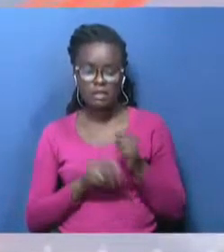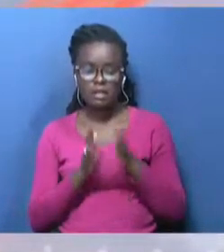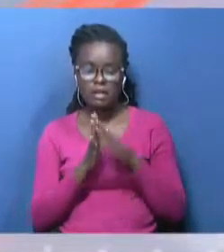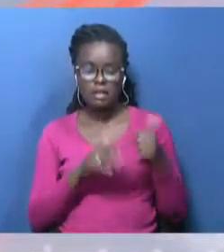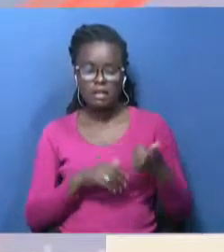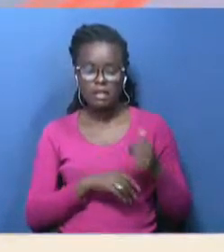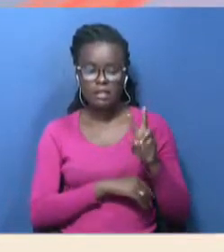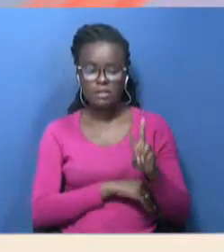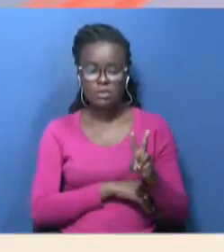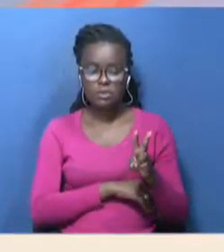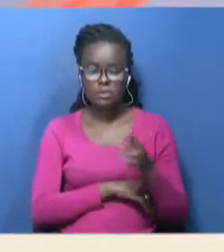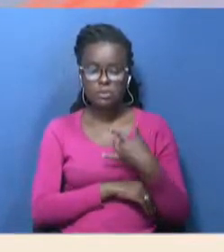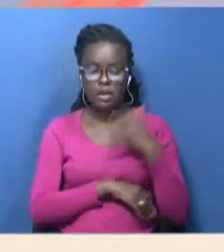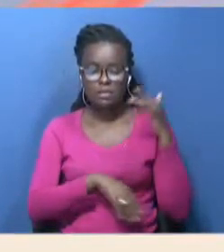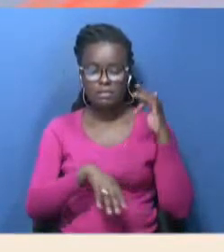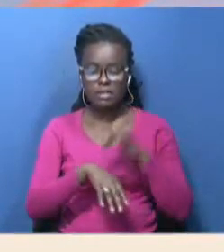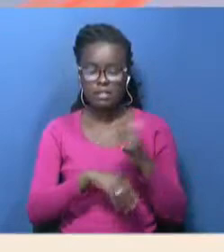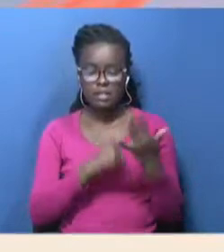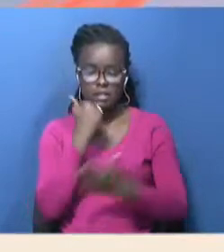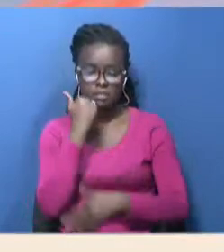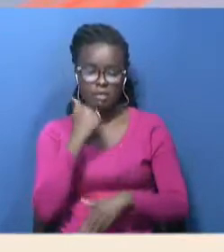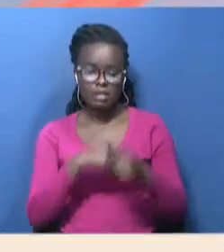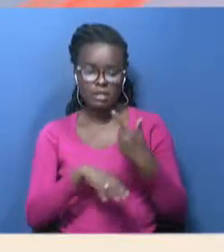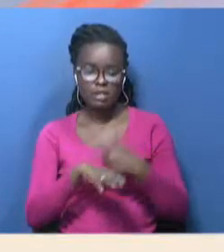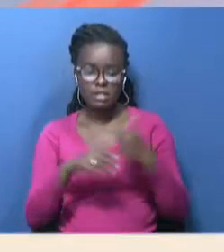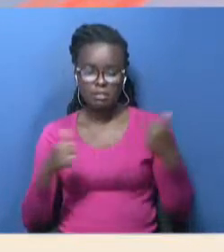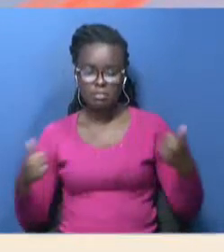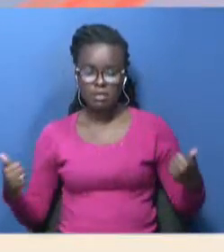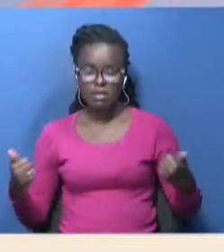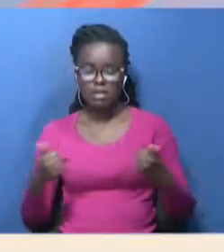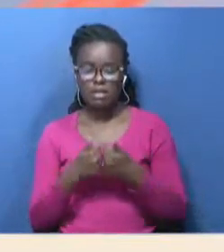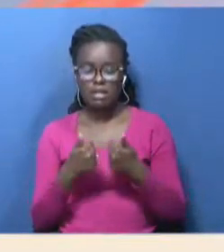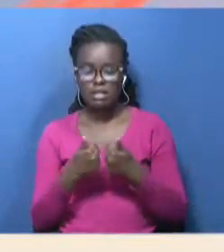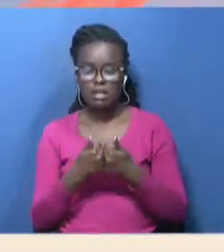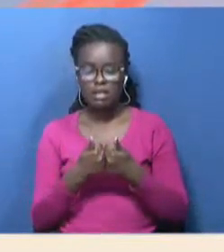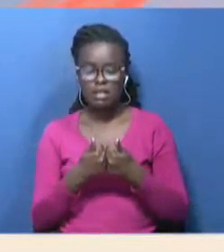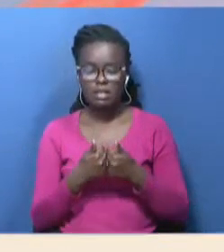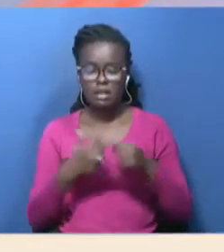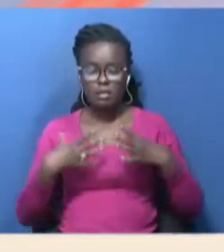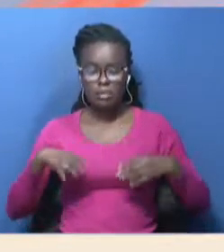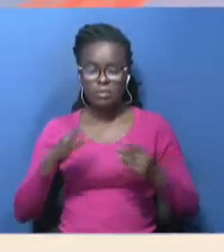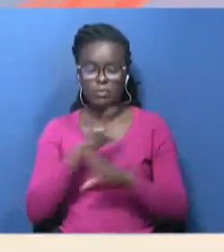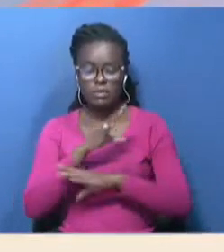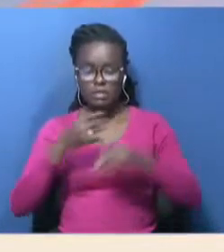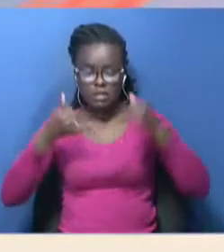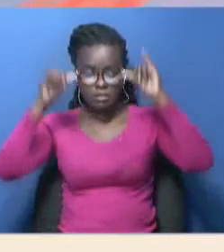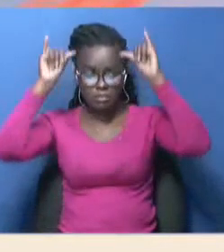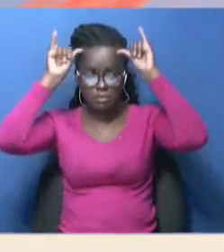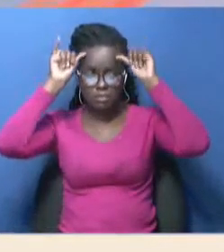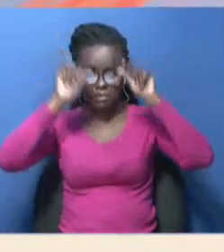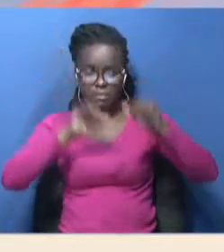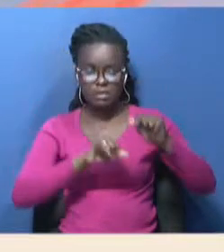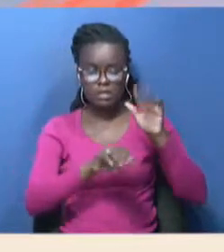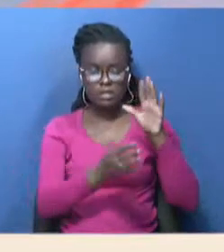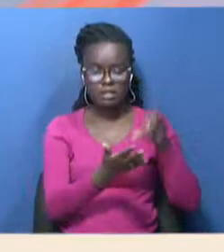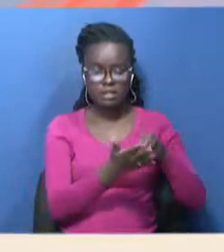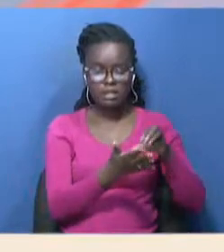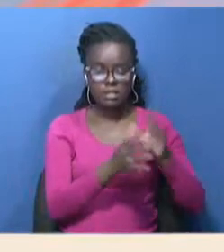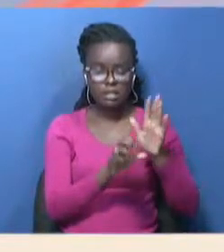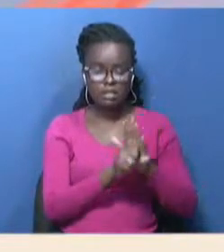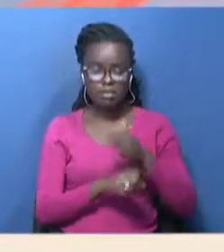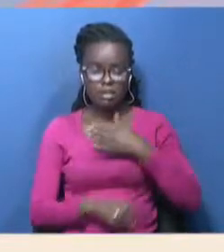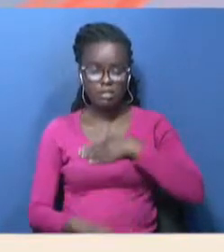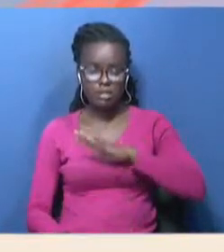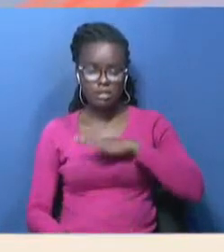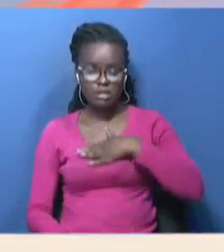erĩ magatigwo makĩhonia nguraro njũru kũrũmĩrĩra tharĩkĩra cia mahiũ iria ikoretwo ciĩhĩrĩire na njĩra nene kaunti-inĩ ya